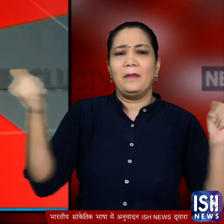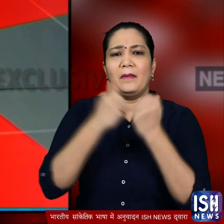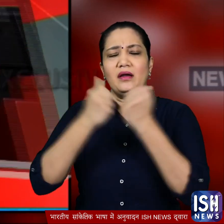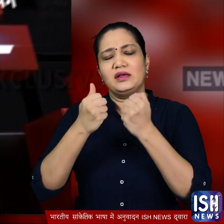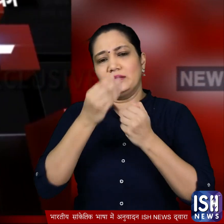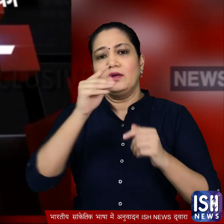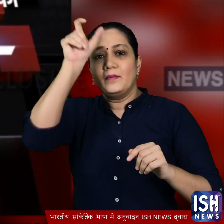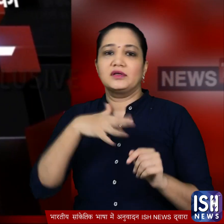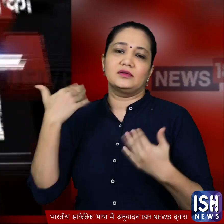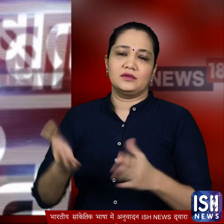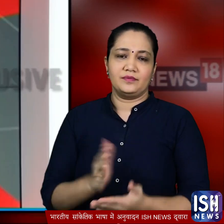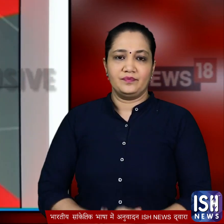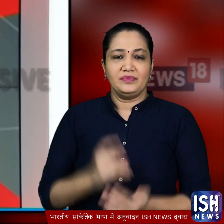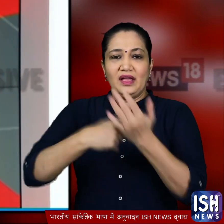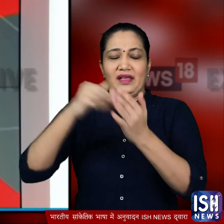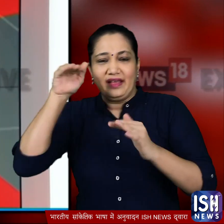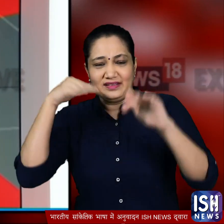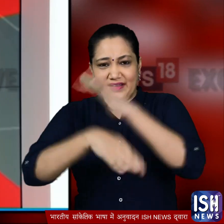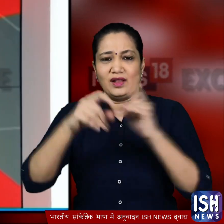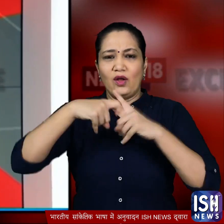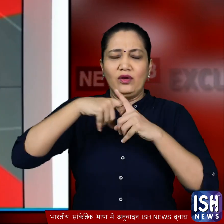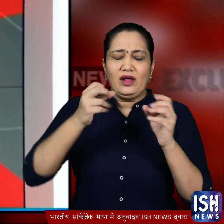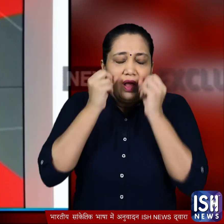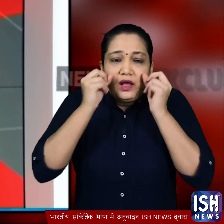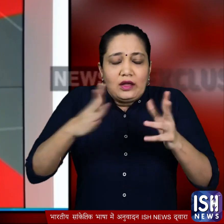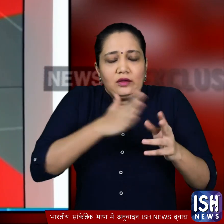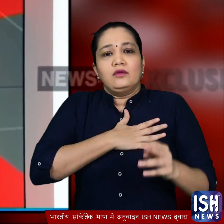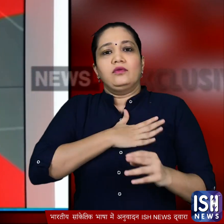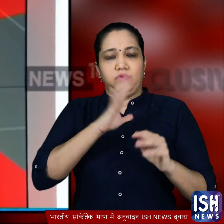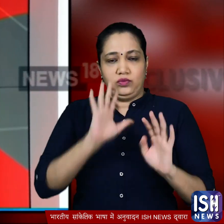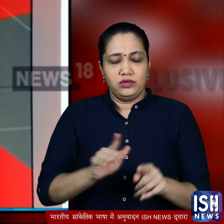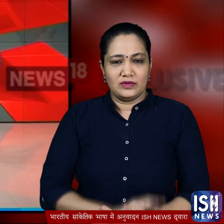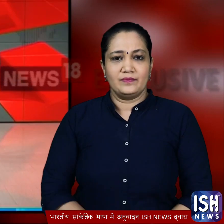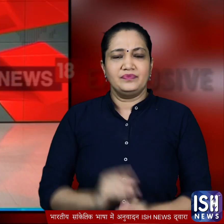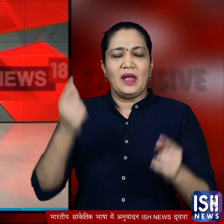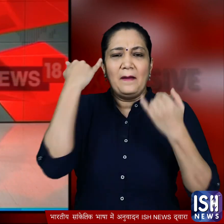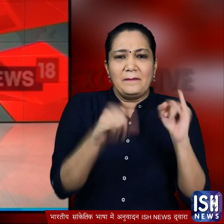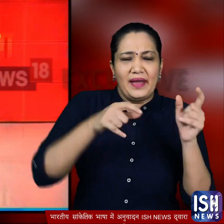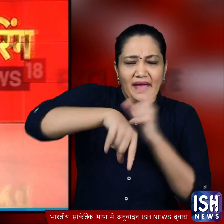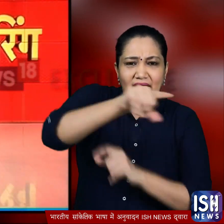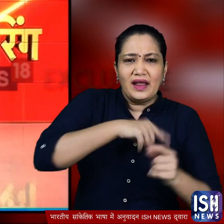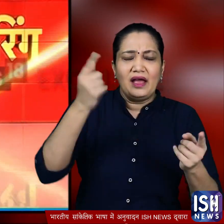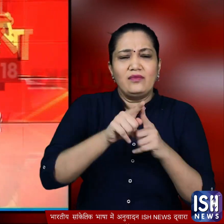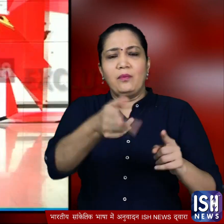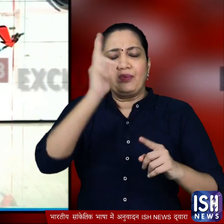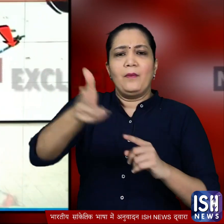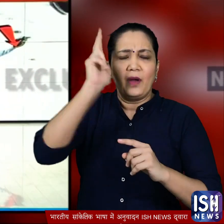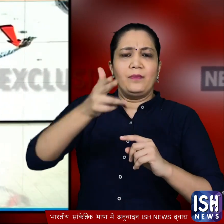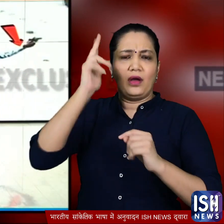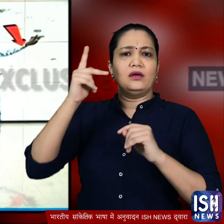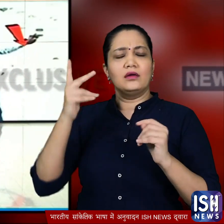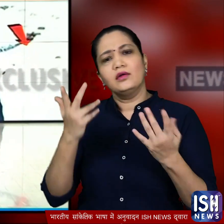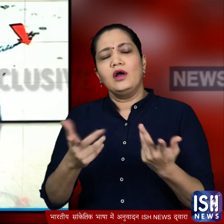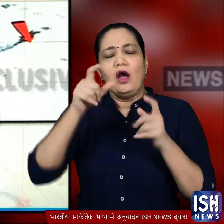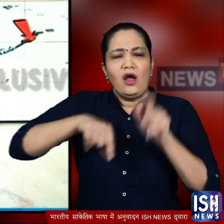मारपीट में एक आदमी की जान चली गई। राजस्थान के कोटा से एक दिल दहला देने वाला वीडियो सामने आया। वहां कुछ बदमाशों के ताबड़तोड़ फायरिंग करने से हड़कंप